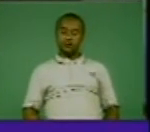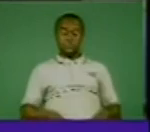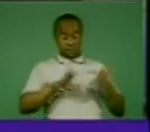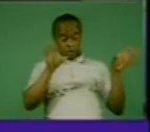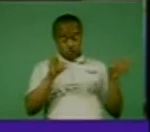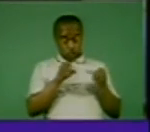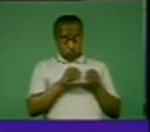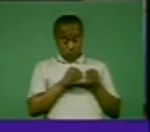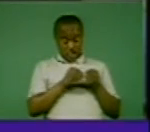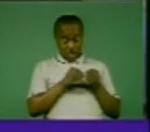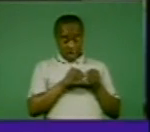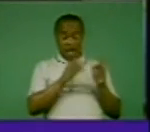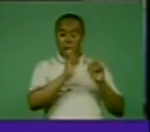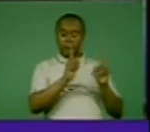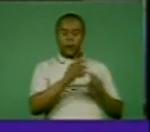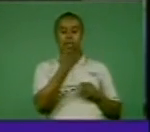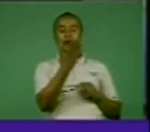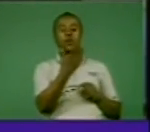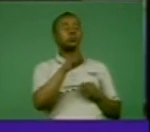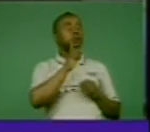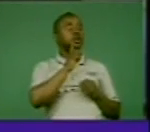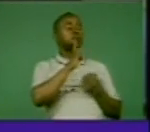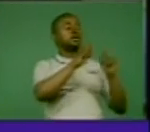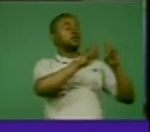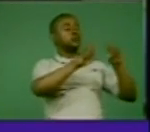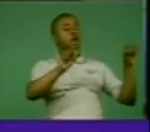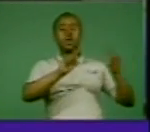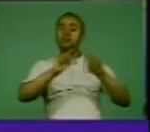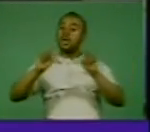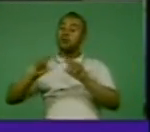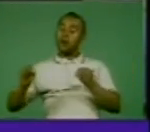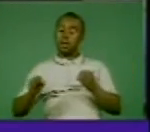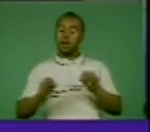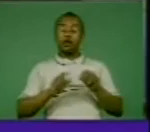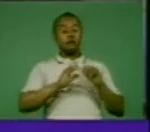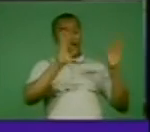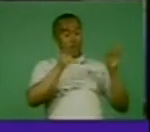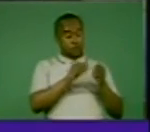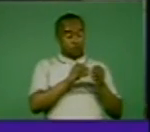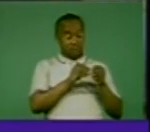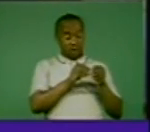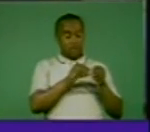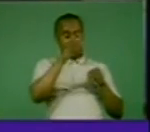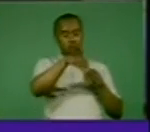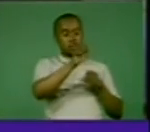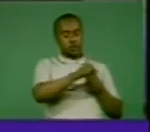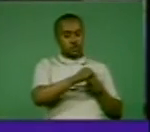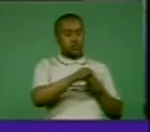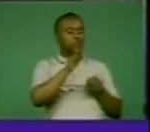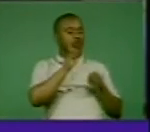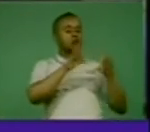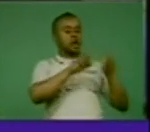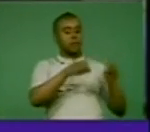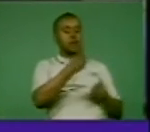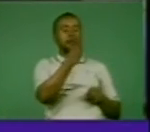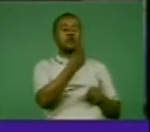ibara. Na kura za jumla ya kura za ndio ni kura 148 kwa kila ibara.